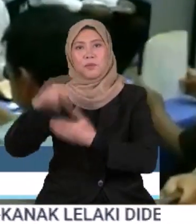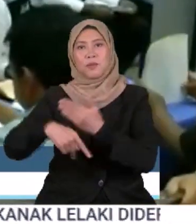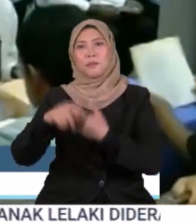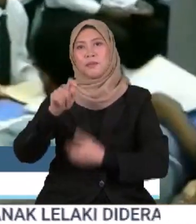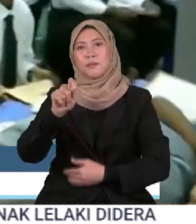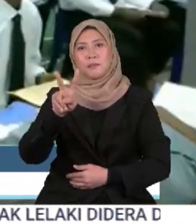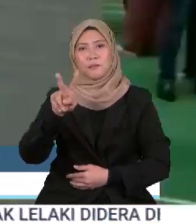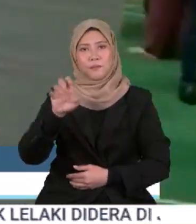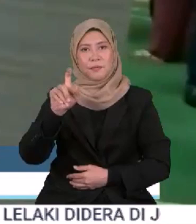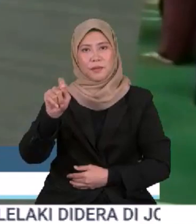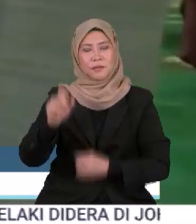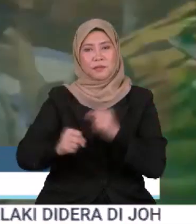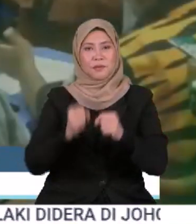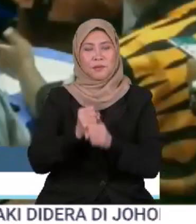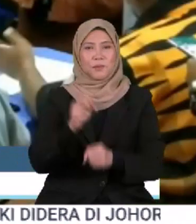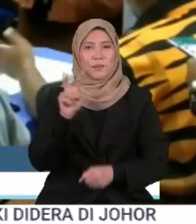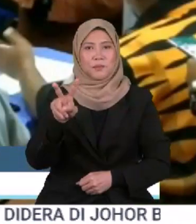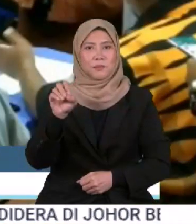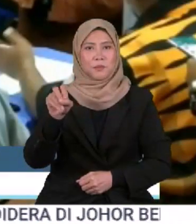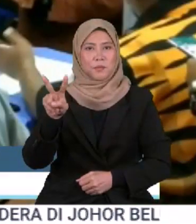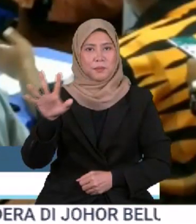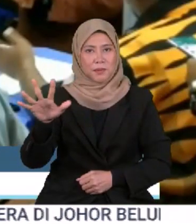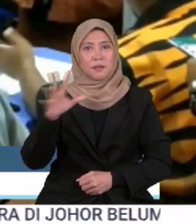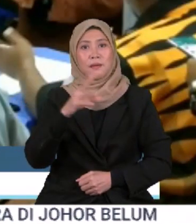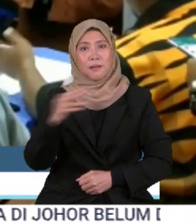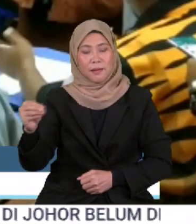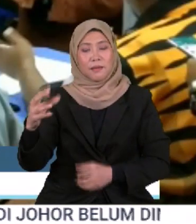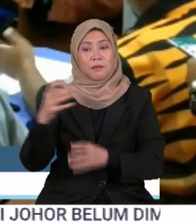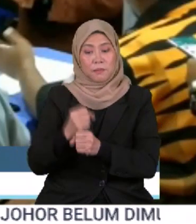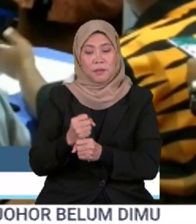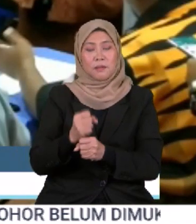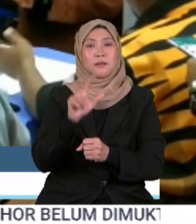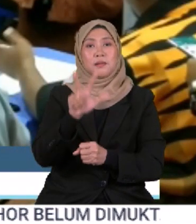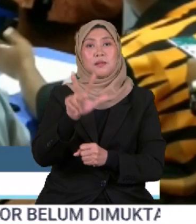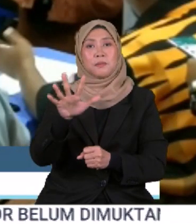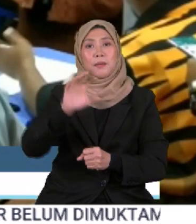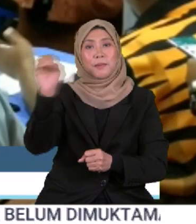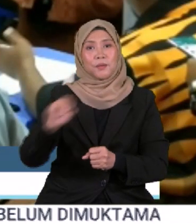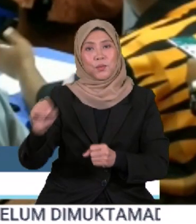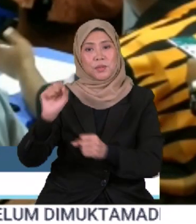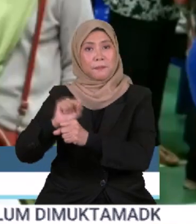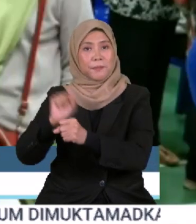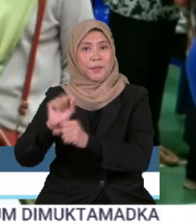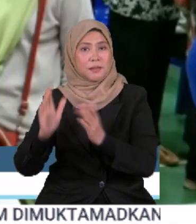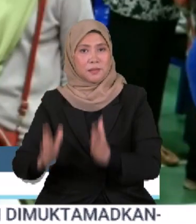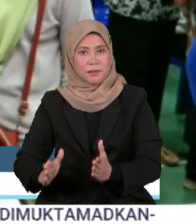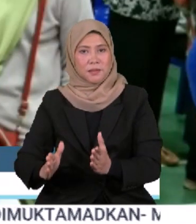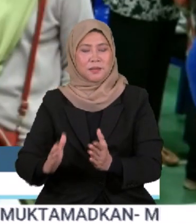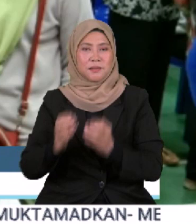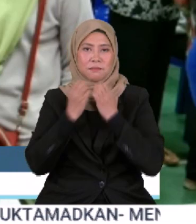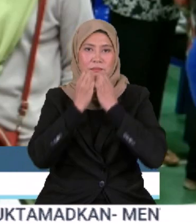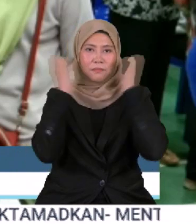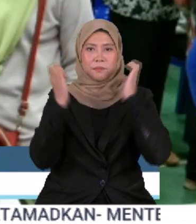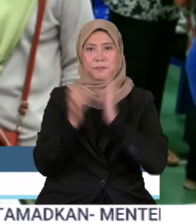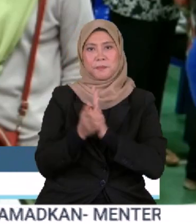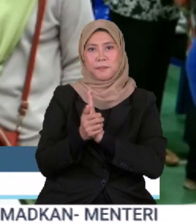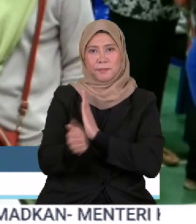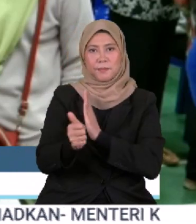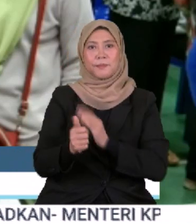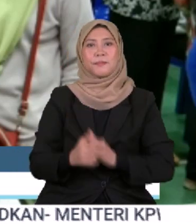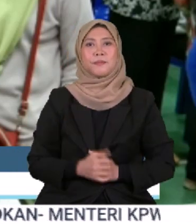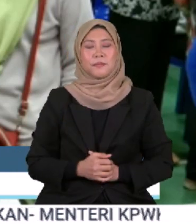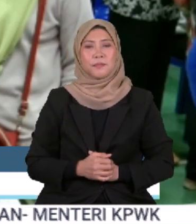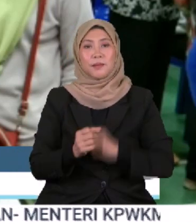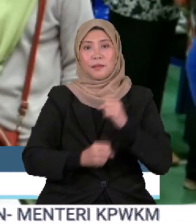tved menjelang tahun 2025 serta melahirkan 35% tenaga kerja berkemahiran tinggi